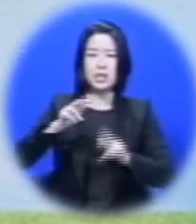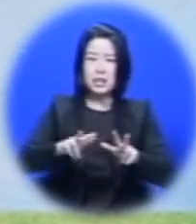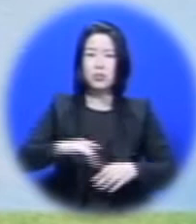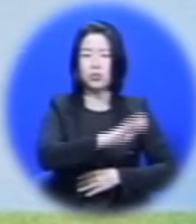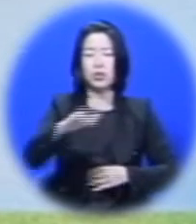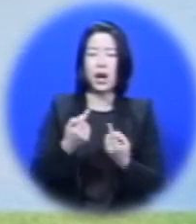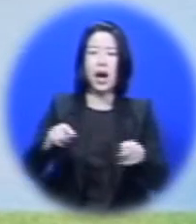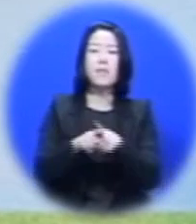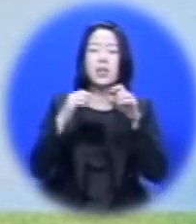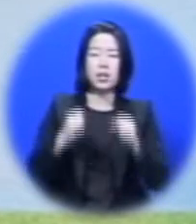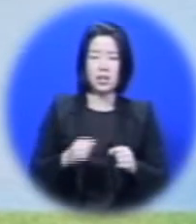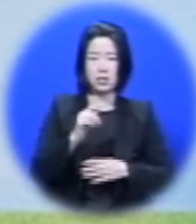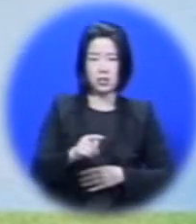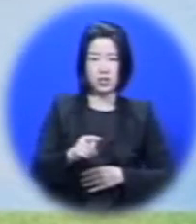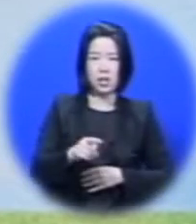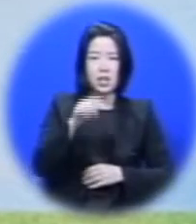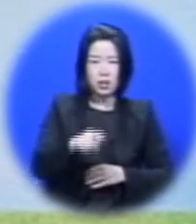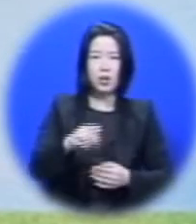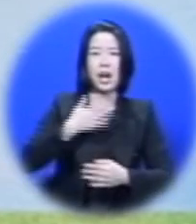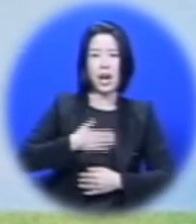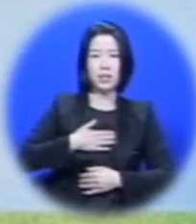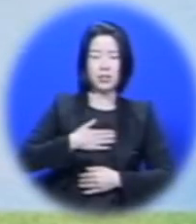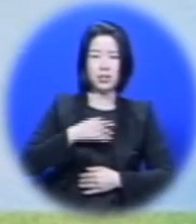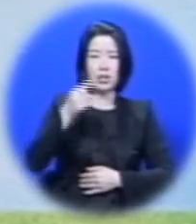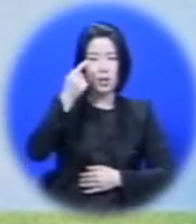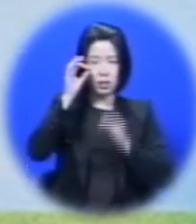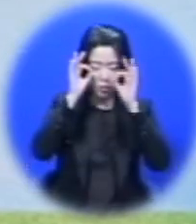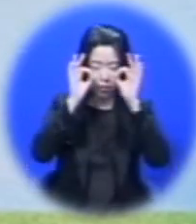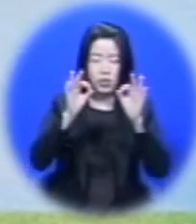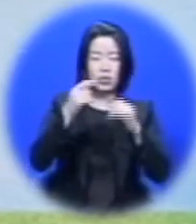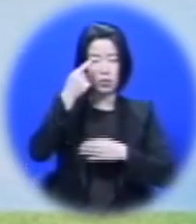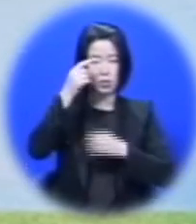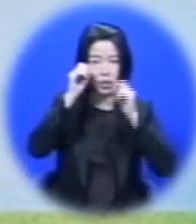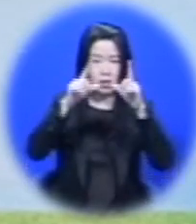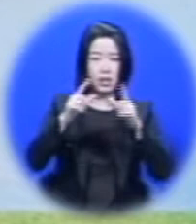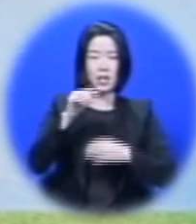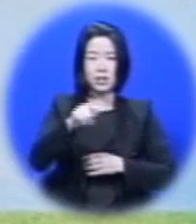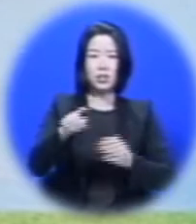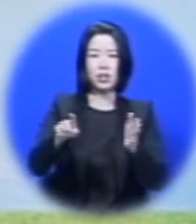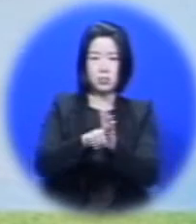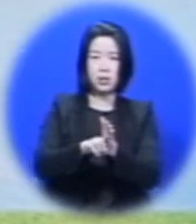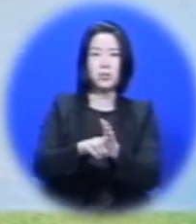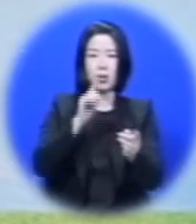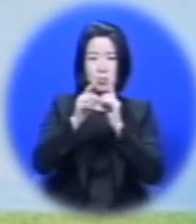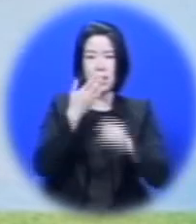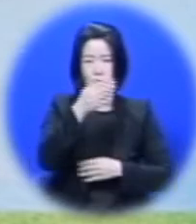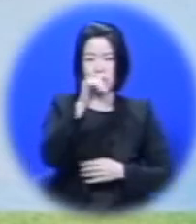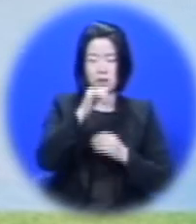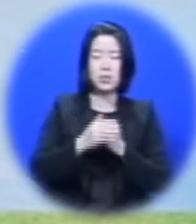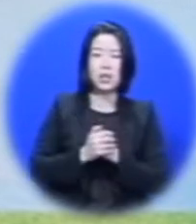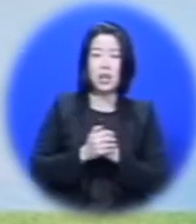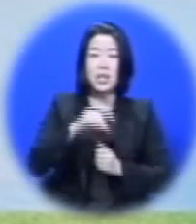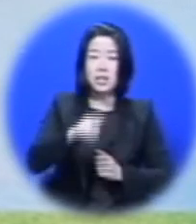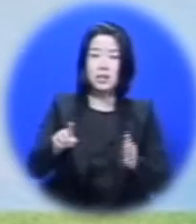계신 것을, 그것을 아는 눈이 뜨여야 비로소 그것을 믿음이라고 하는 거예요.